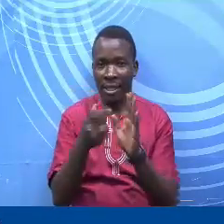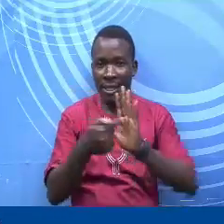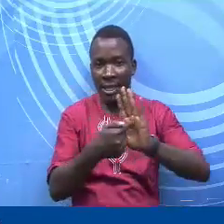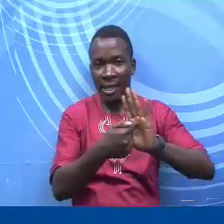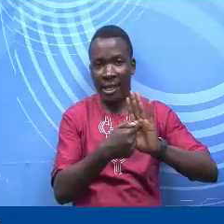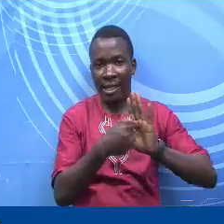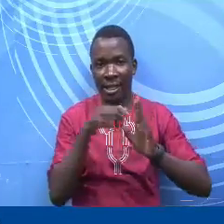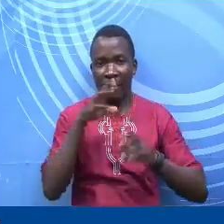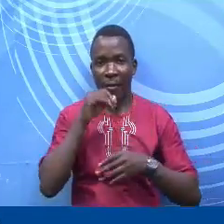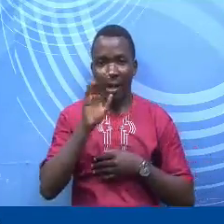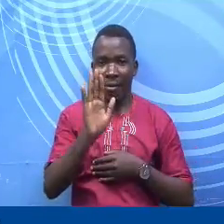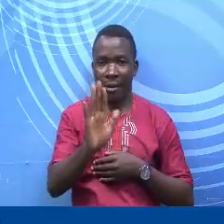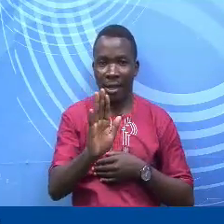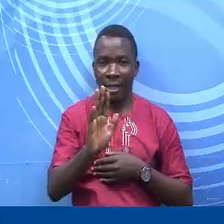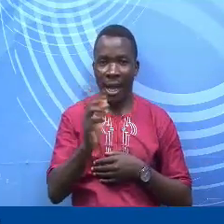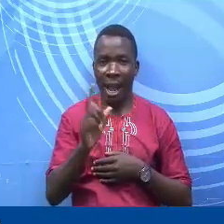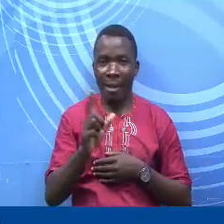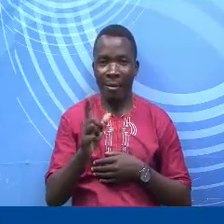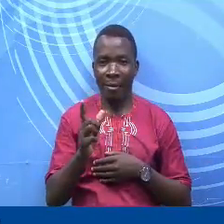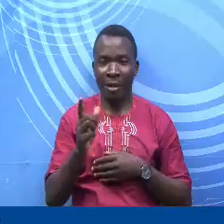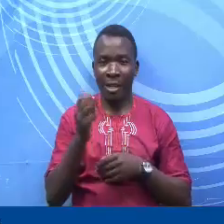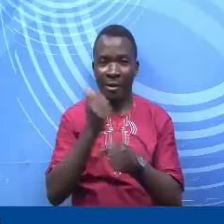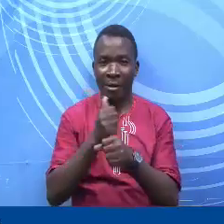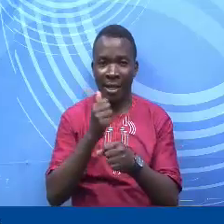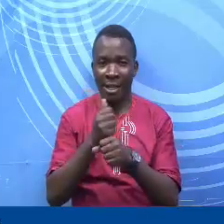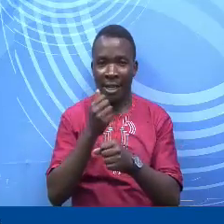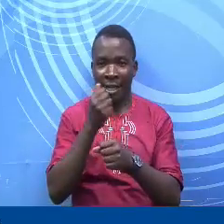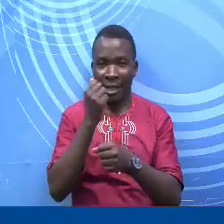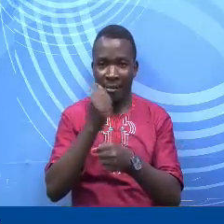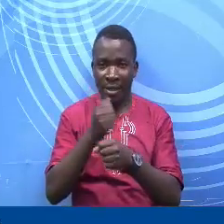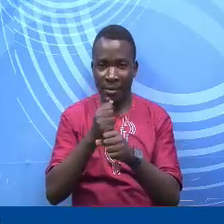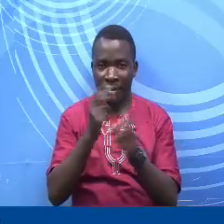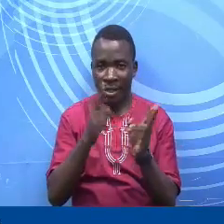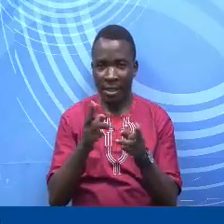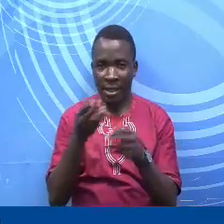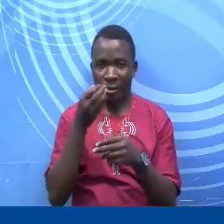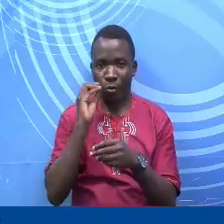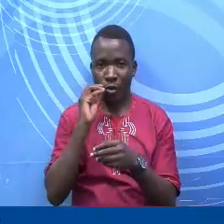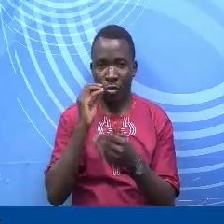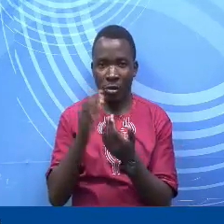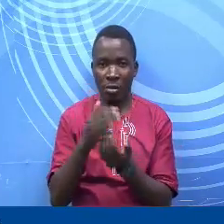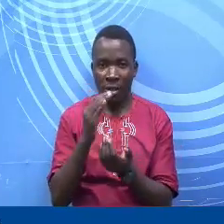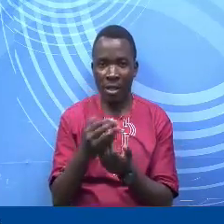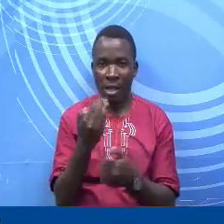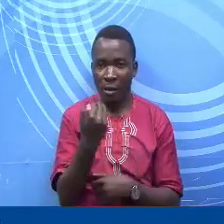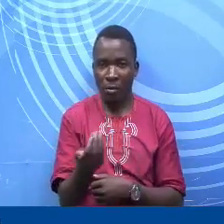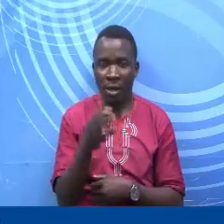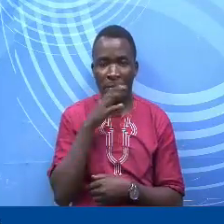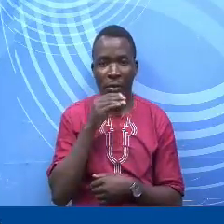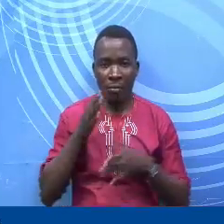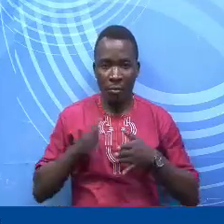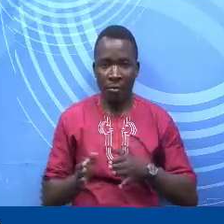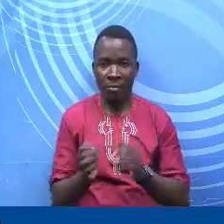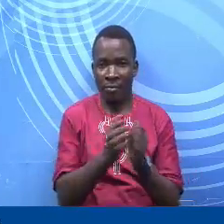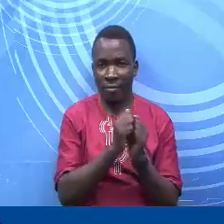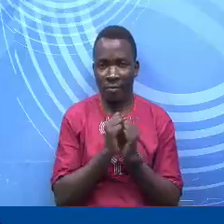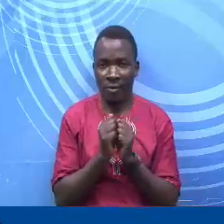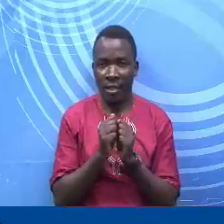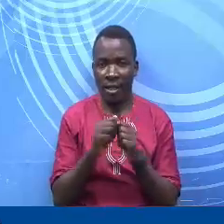ko umugabo we atikozaga iby'imirimo isanzwe mu rugo irimo no kwita ku mwana w'umuhungu babyaranye